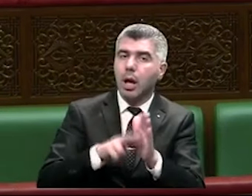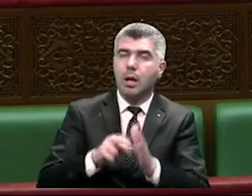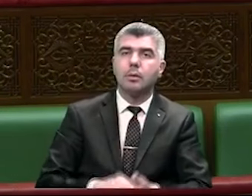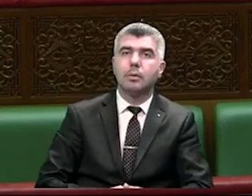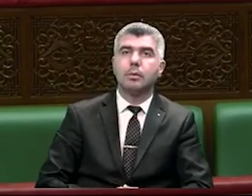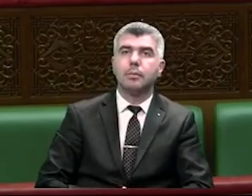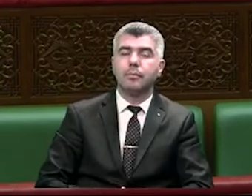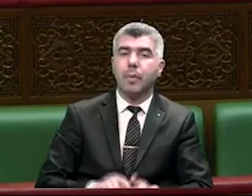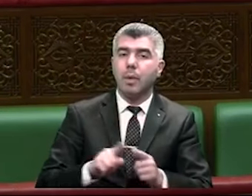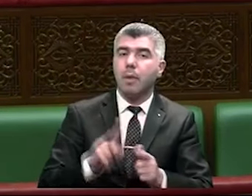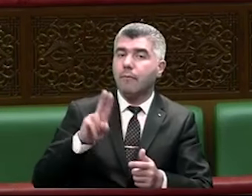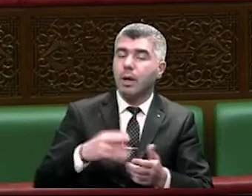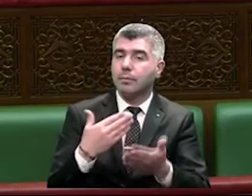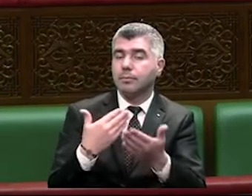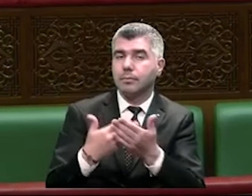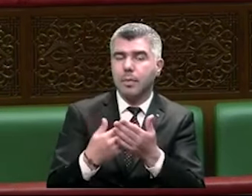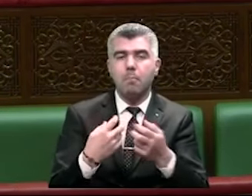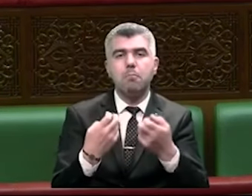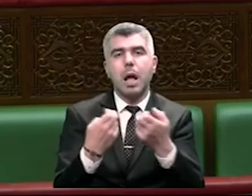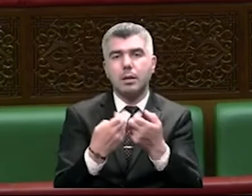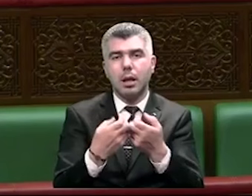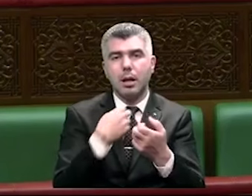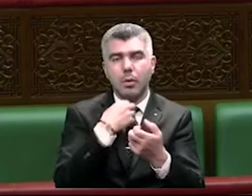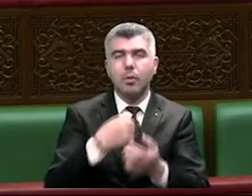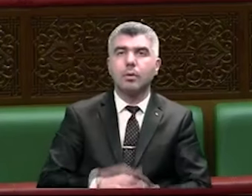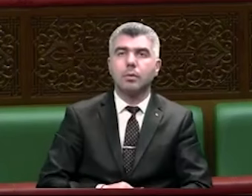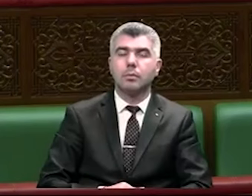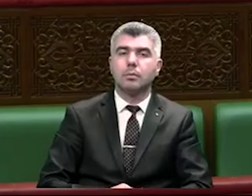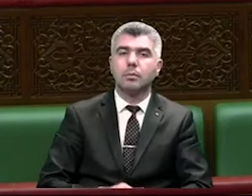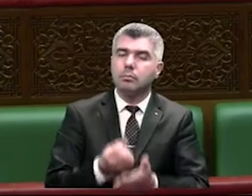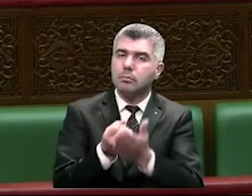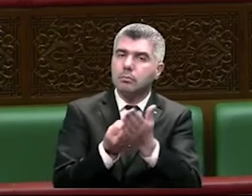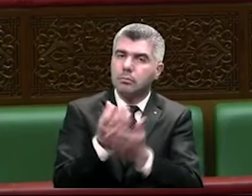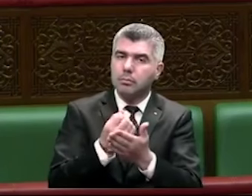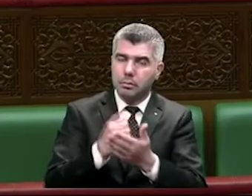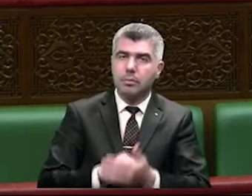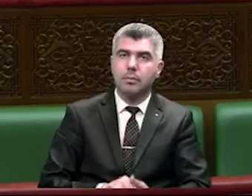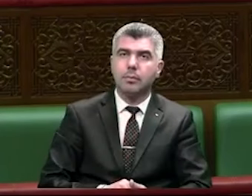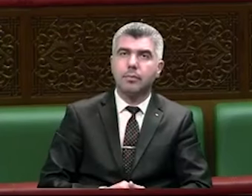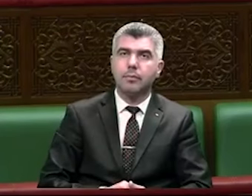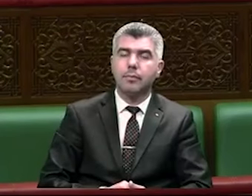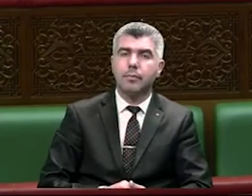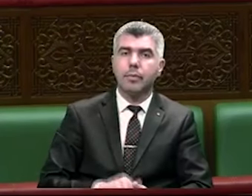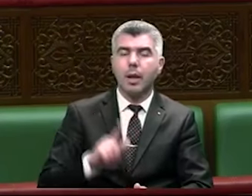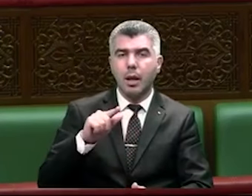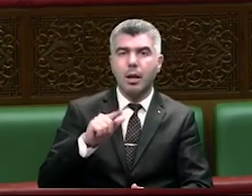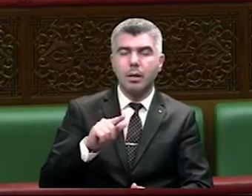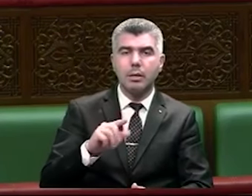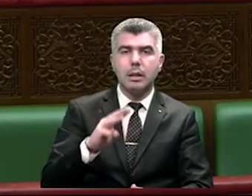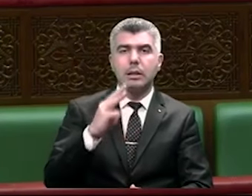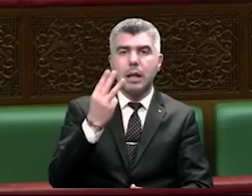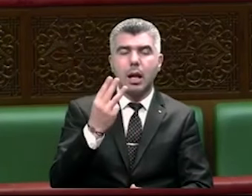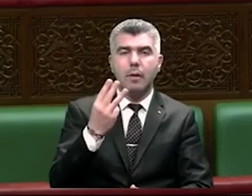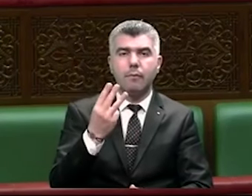مالز هذا هو الواقع غادي نعطيك مثال بسيط جدا اولا كنا كنتمناو لان كاين تقريبا عندكم واح